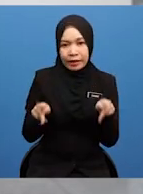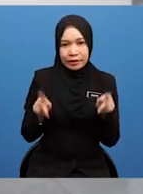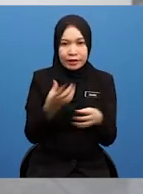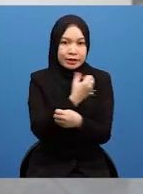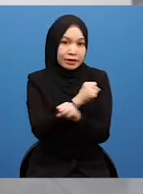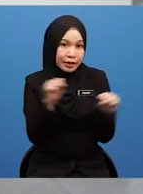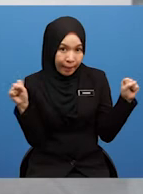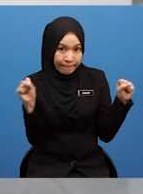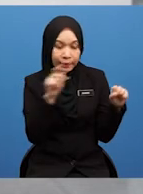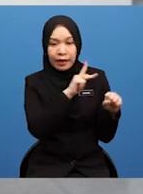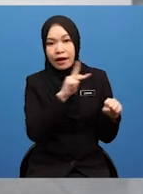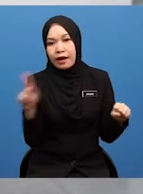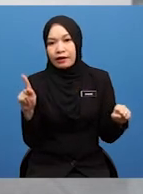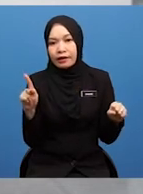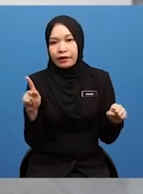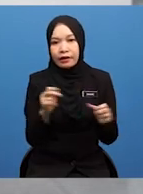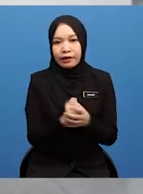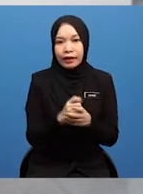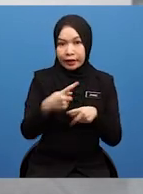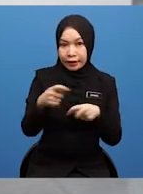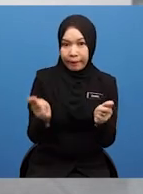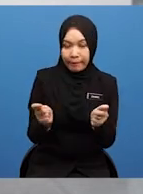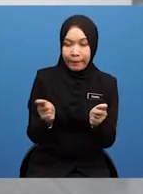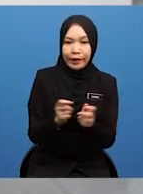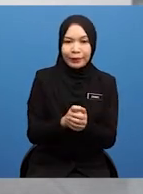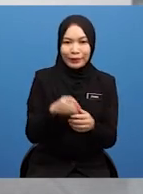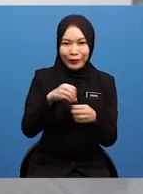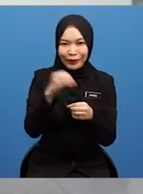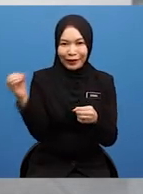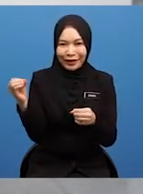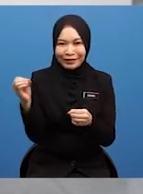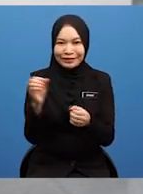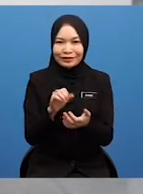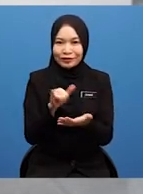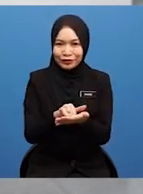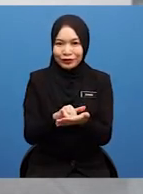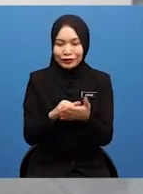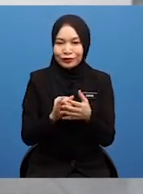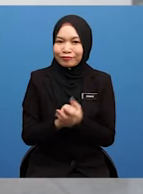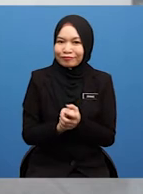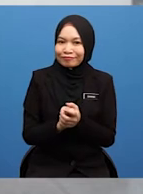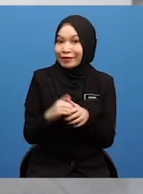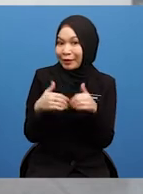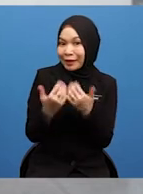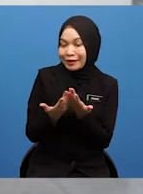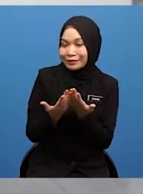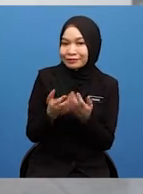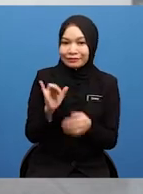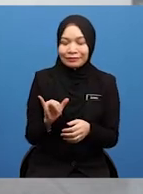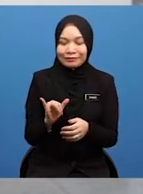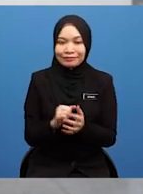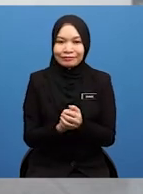Pro book bagi perikanan itu saya Gordon ah adakah sama dengan pekerjaan sebenarnya juga